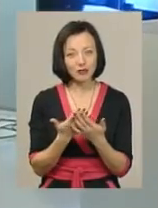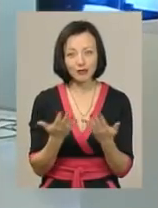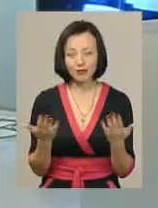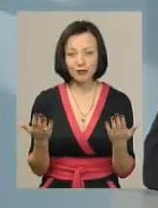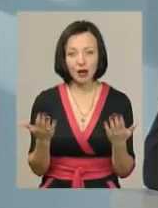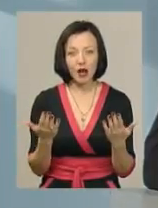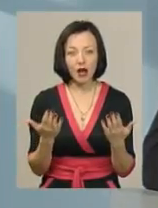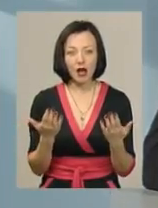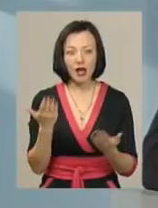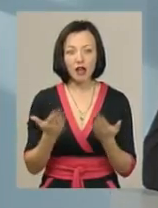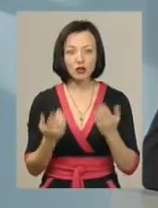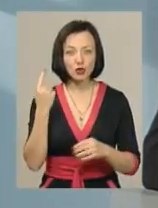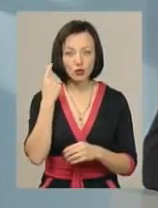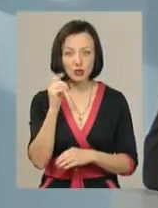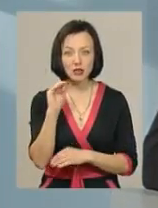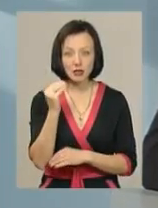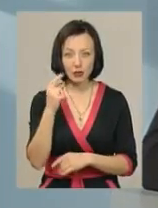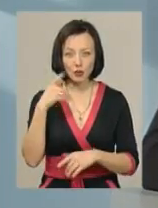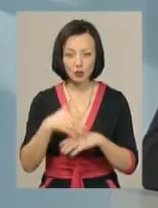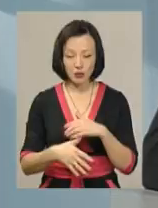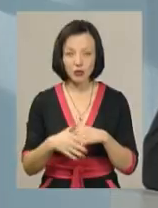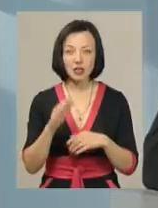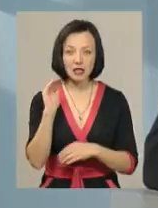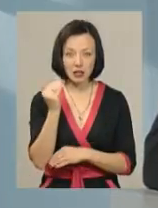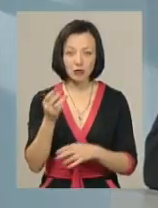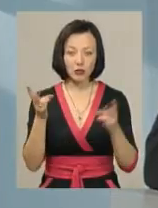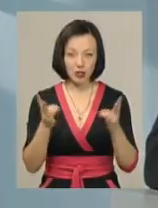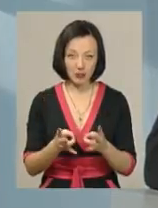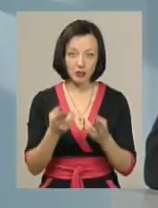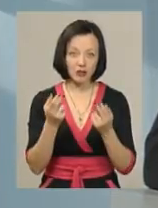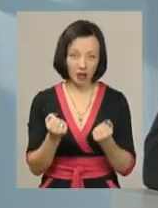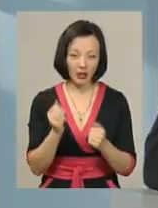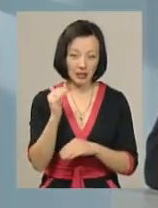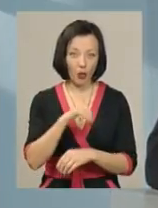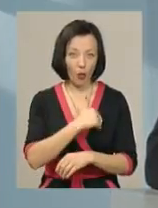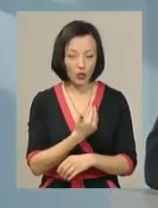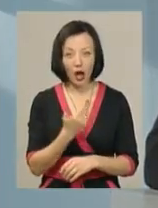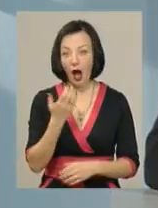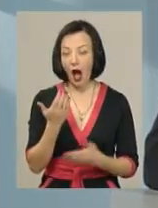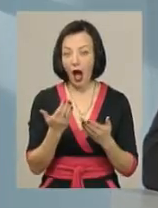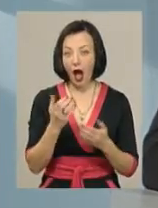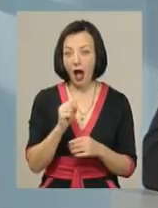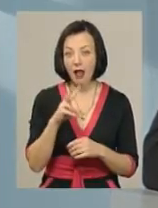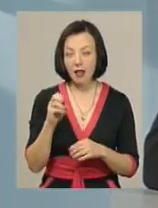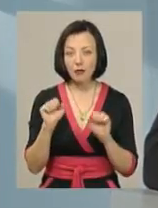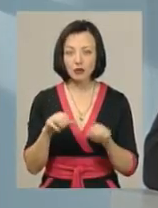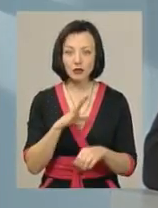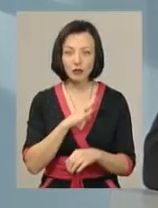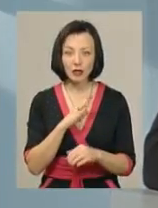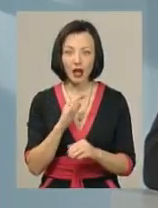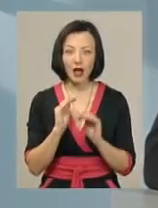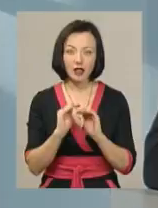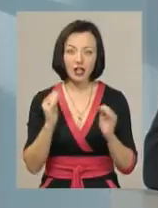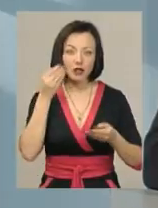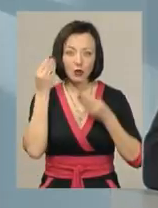якби тут вже якщо ми чуємо дитину і ми розуміємо що конкретно їй потрібно то так да але як подарунок може бути дитяча косметика